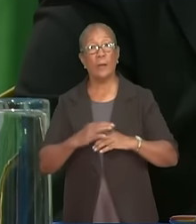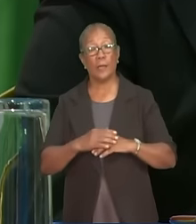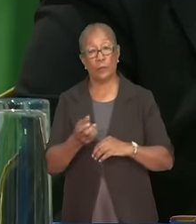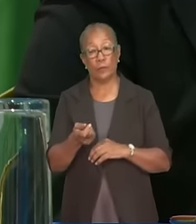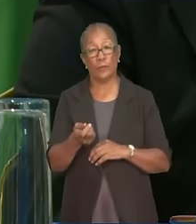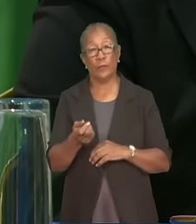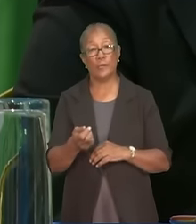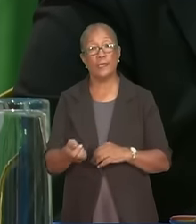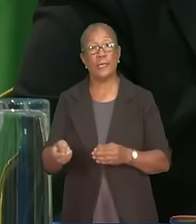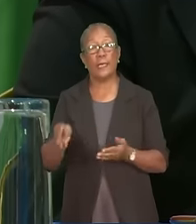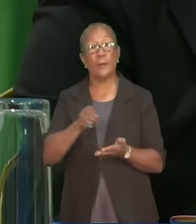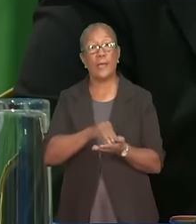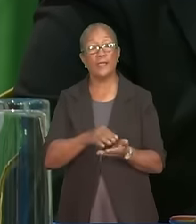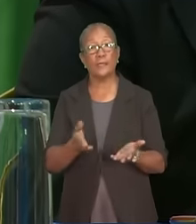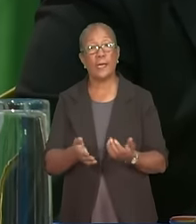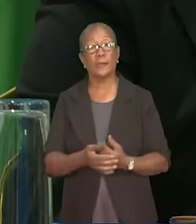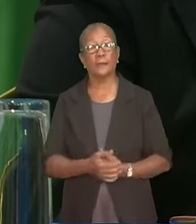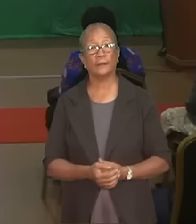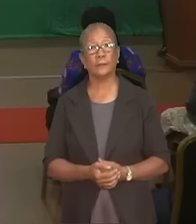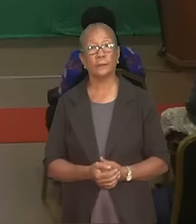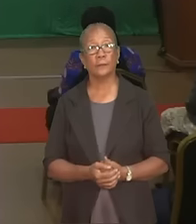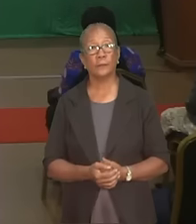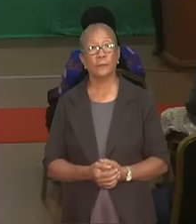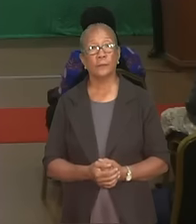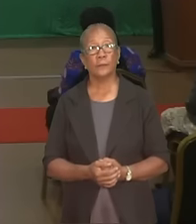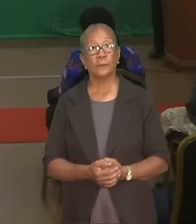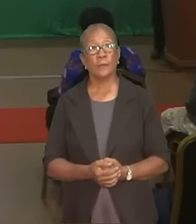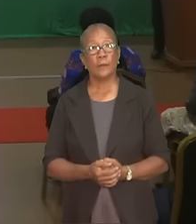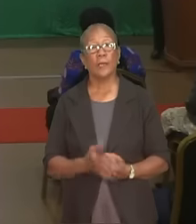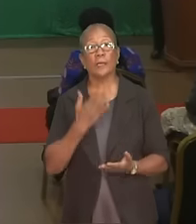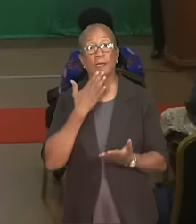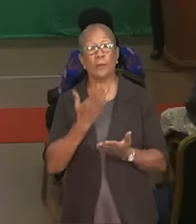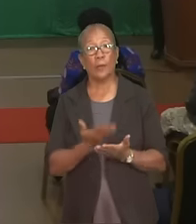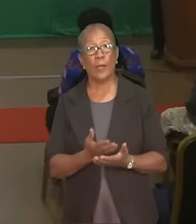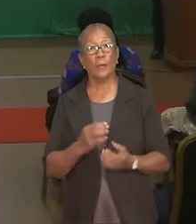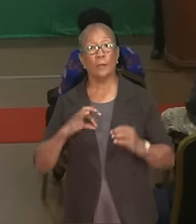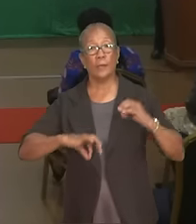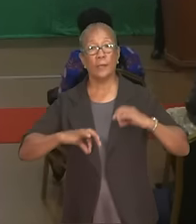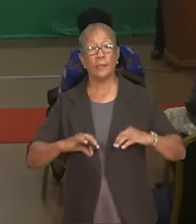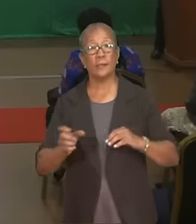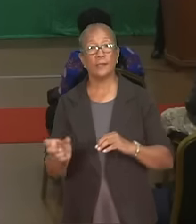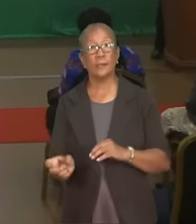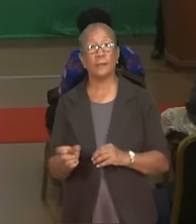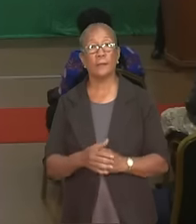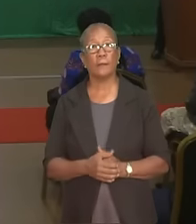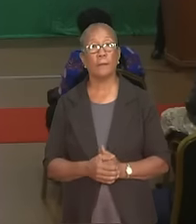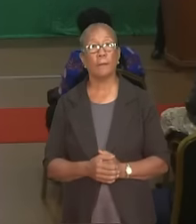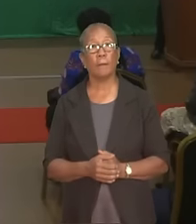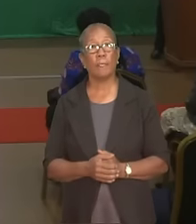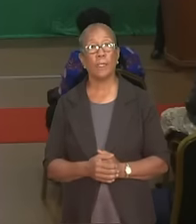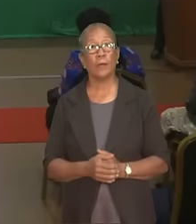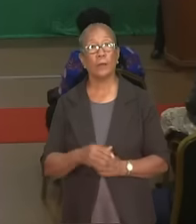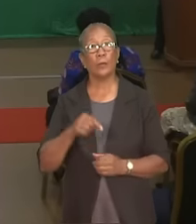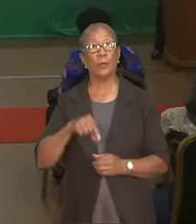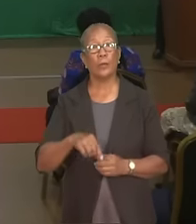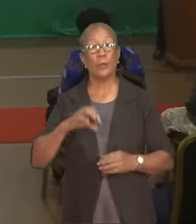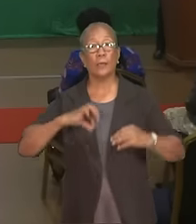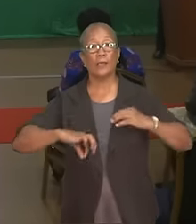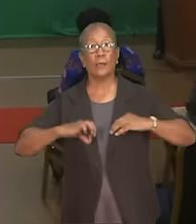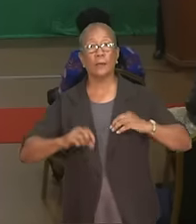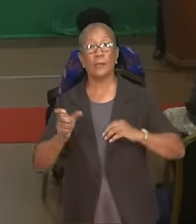financiële bijstand. Ja. Dank u wel, minister. En dan gaan we naar minister